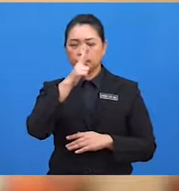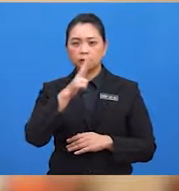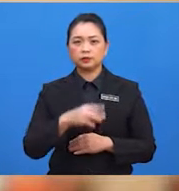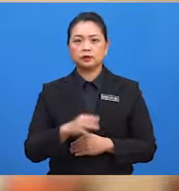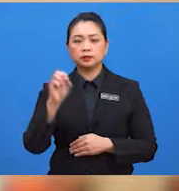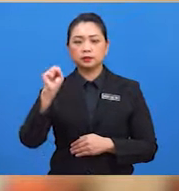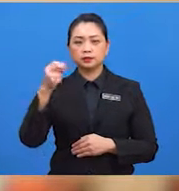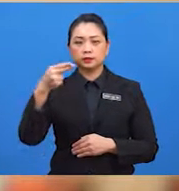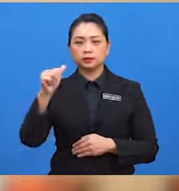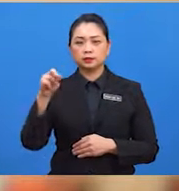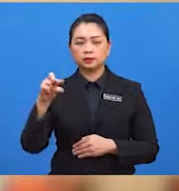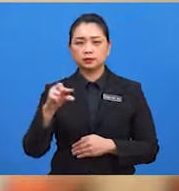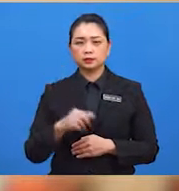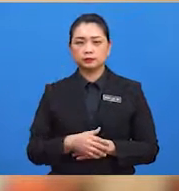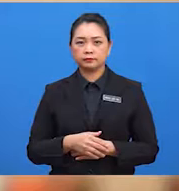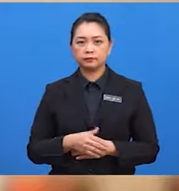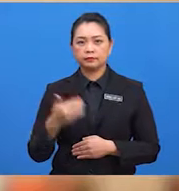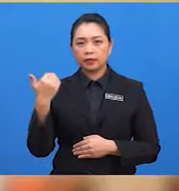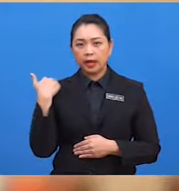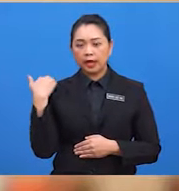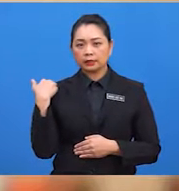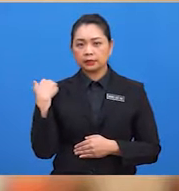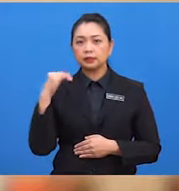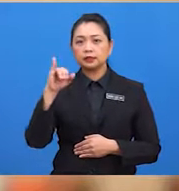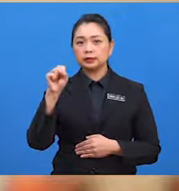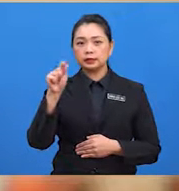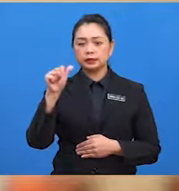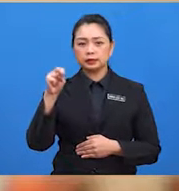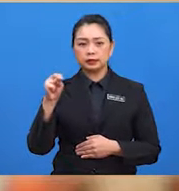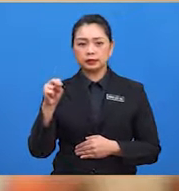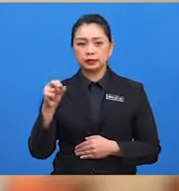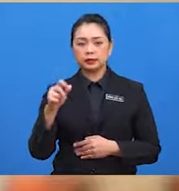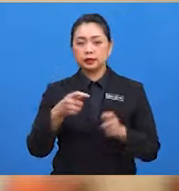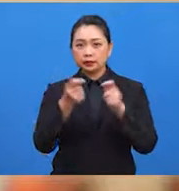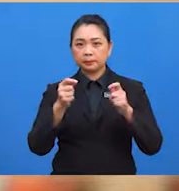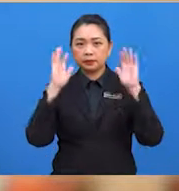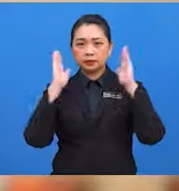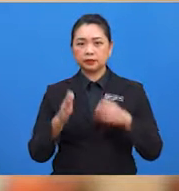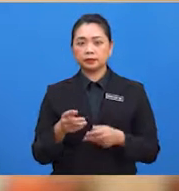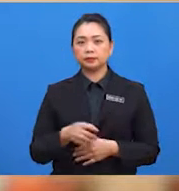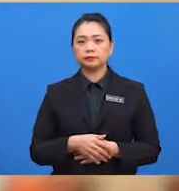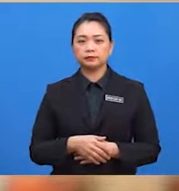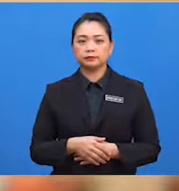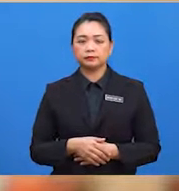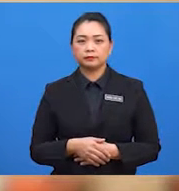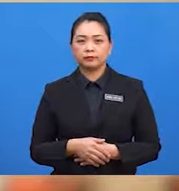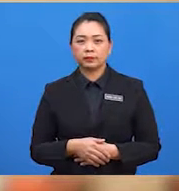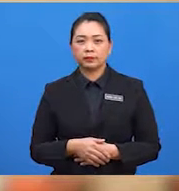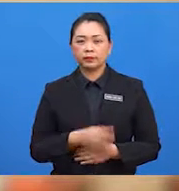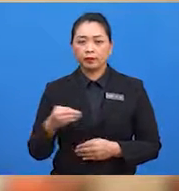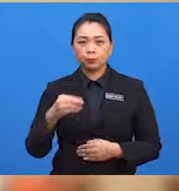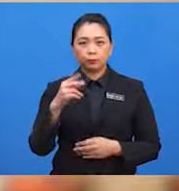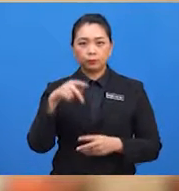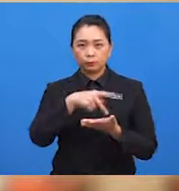kerajaan Syam. Di dalam bandar ini terdapat istana, kuil dan pusat pentadbiran.